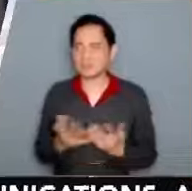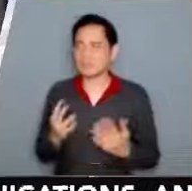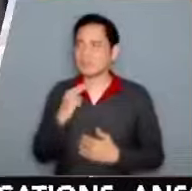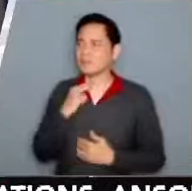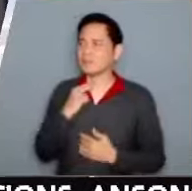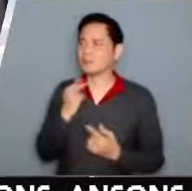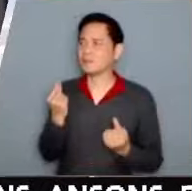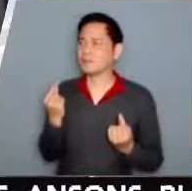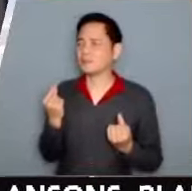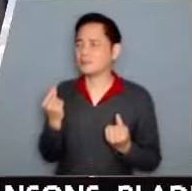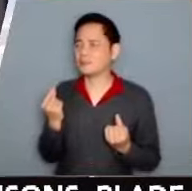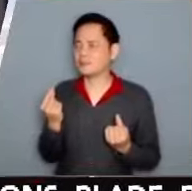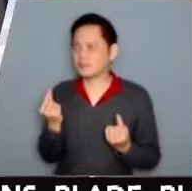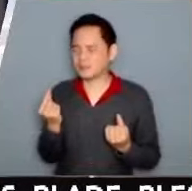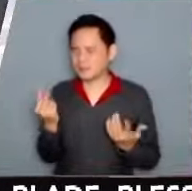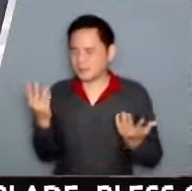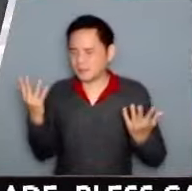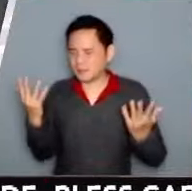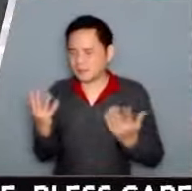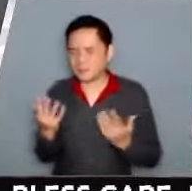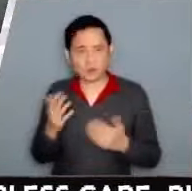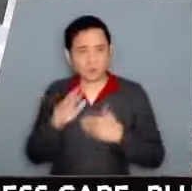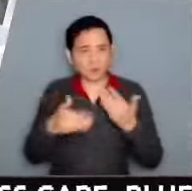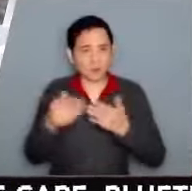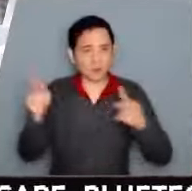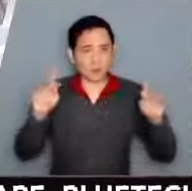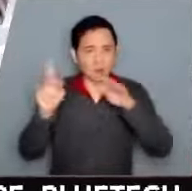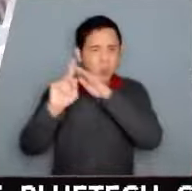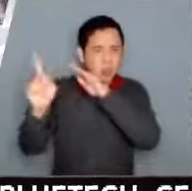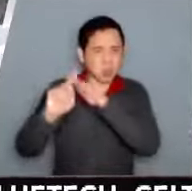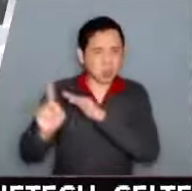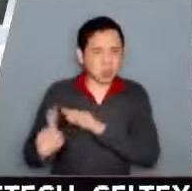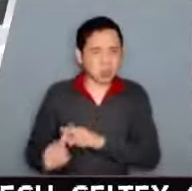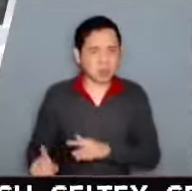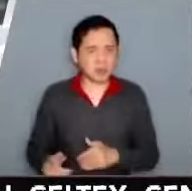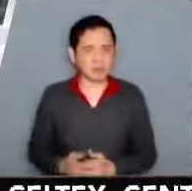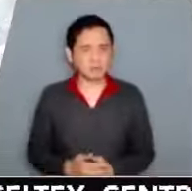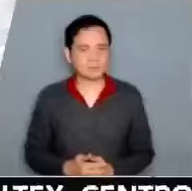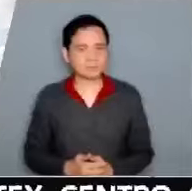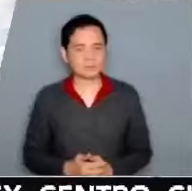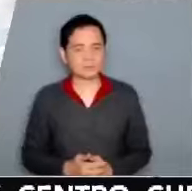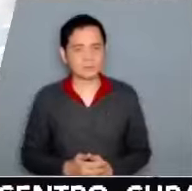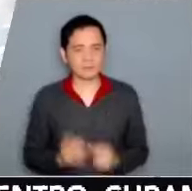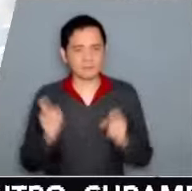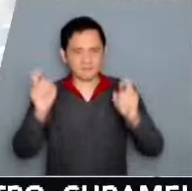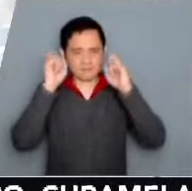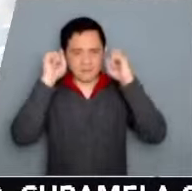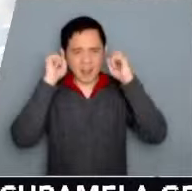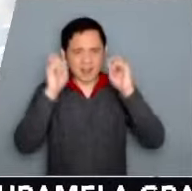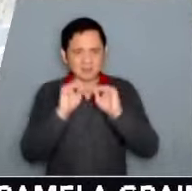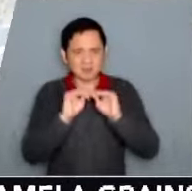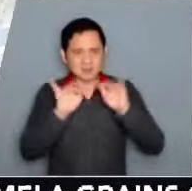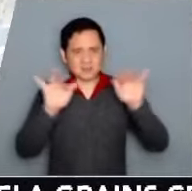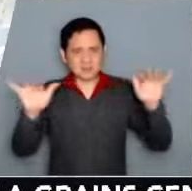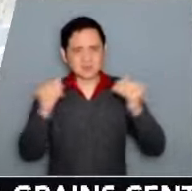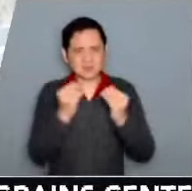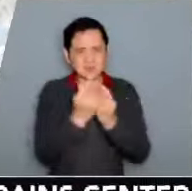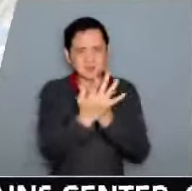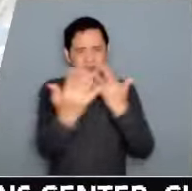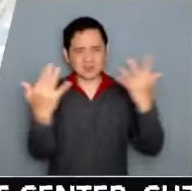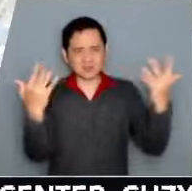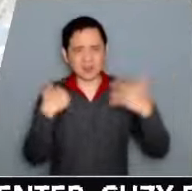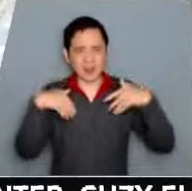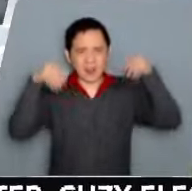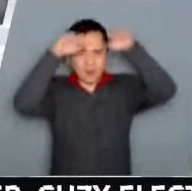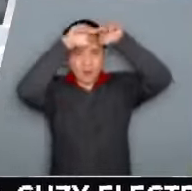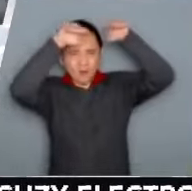namin yung usok, lumalabas na dito. Sadya raw naging mabilis ang pagkalat ng apoy na umabot din sa kisame at pader ng dalawa nitong